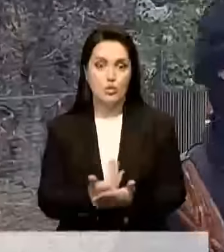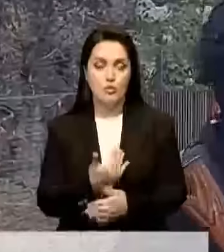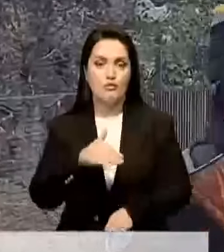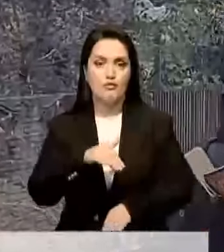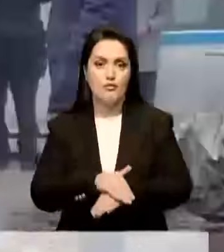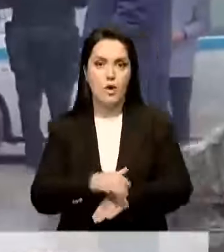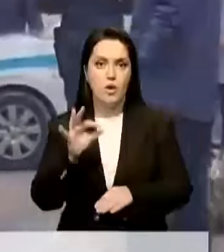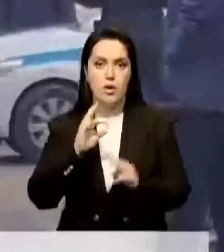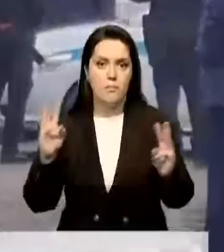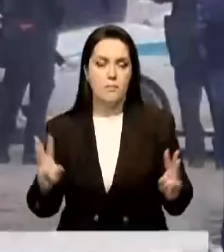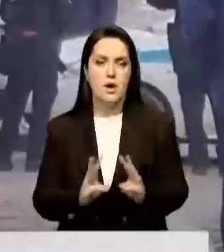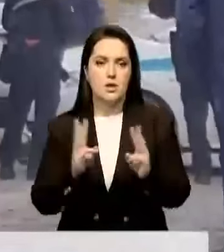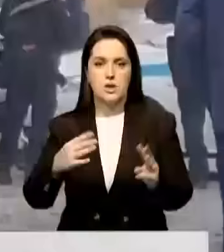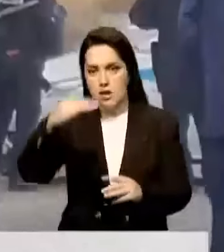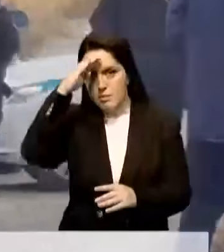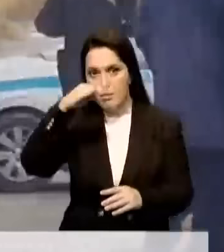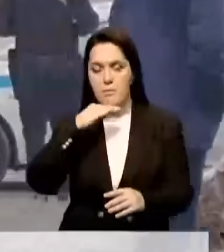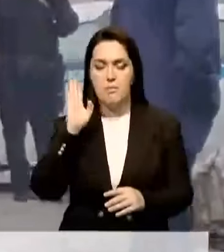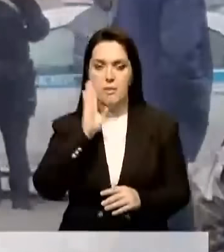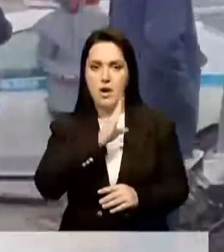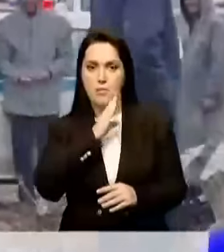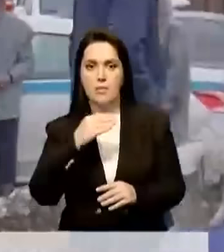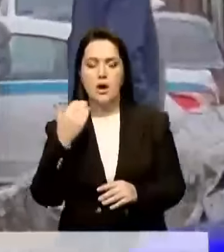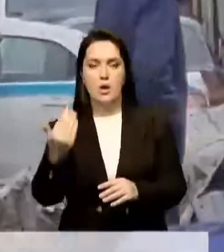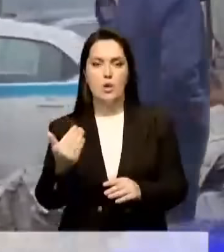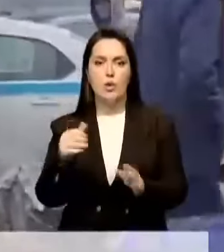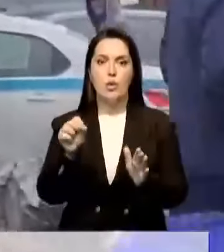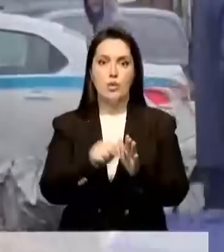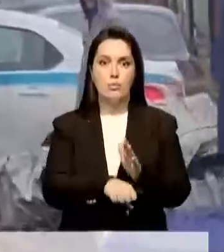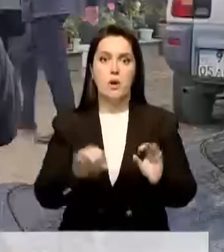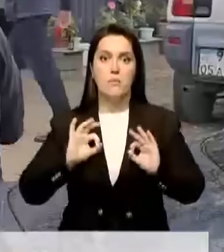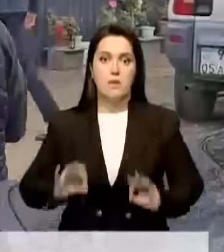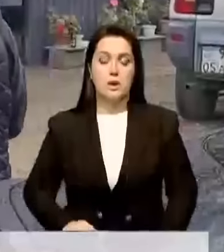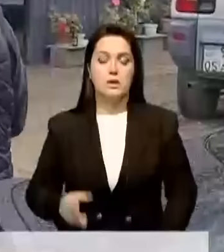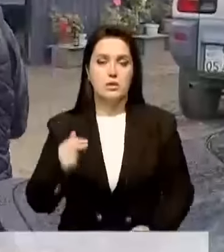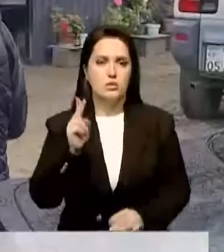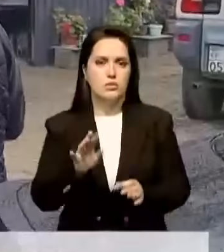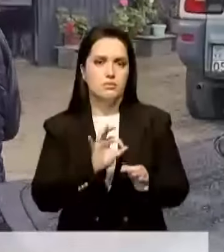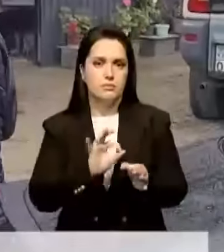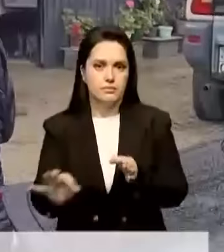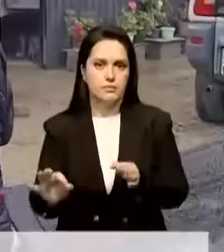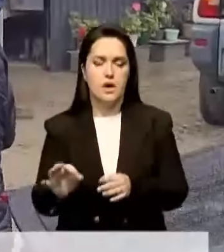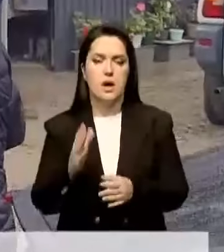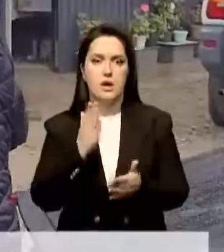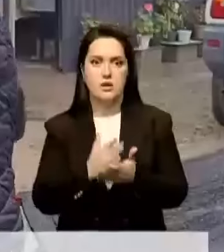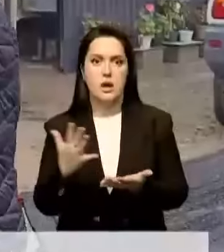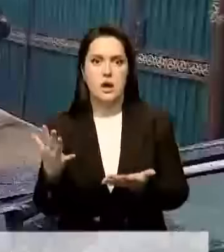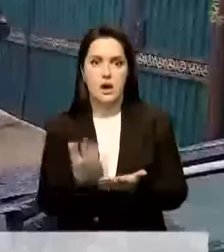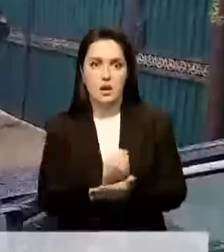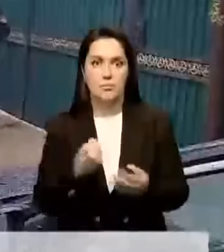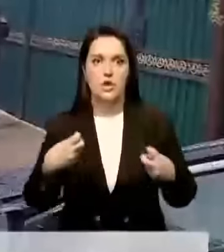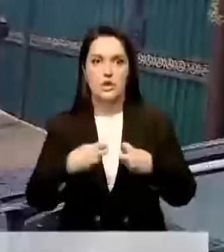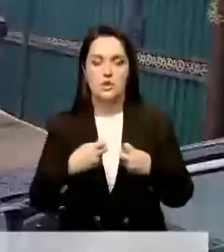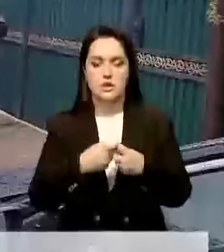делу о пожаре в доме родителей убитого. Прокурор области подтвердил, что это поджог. На месте происшествия найдены канистра и